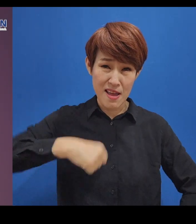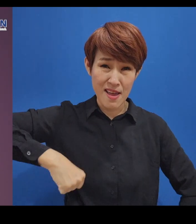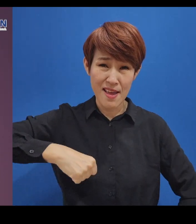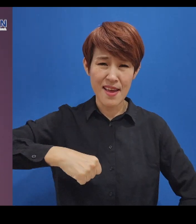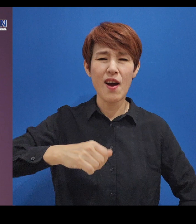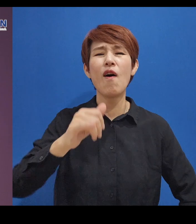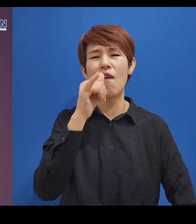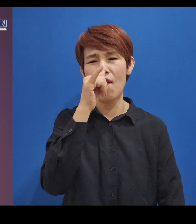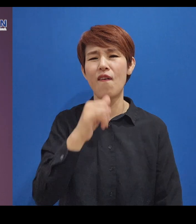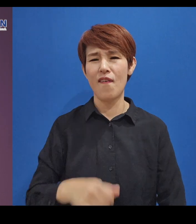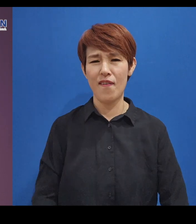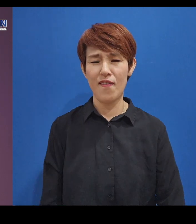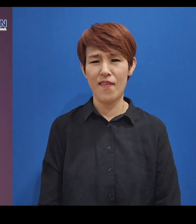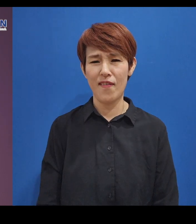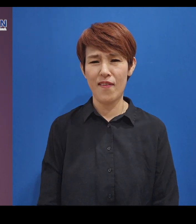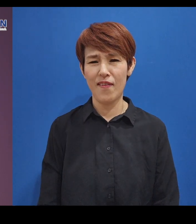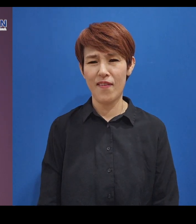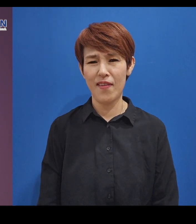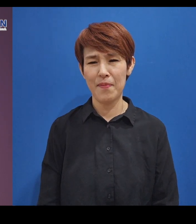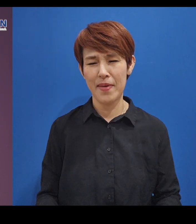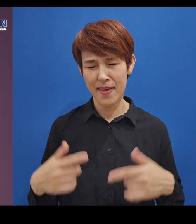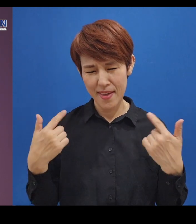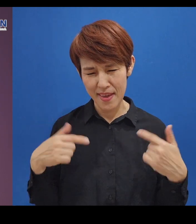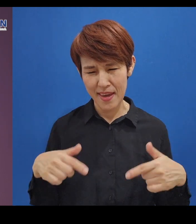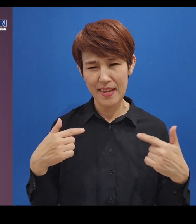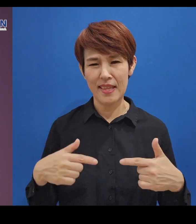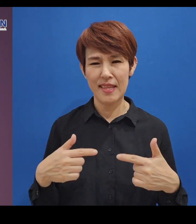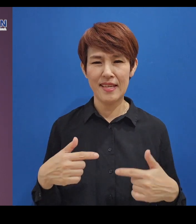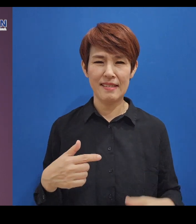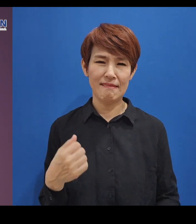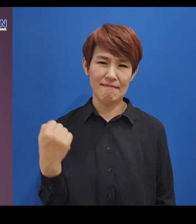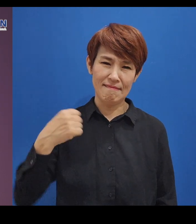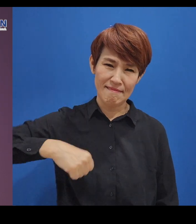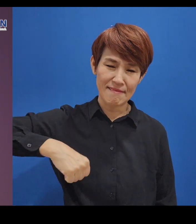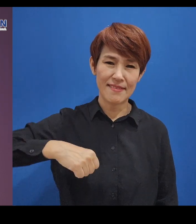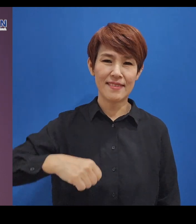그러니 실력이 느나. 맨날 그대로지.